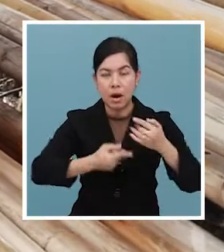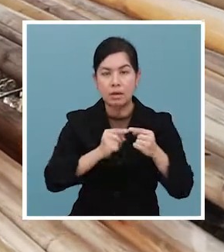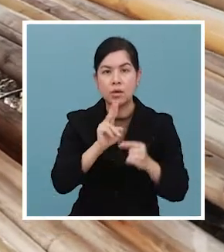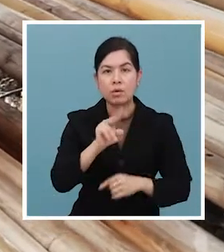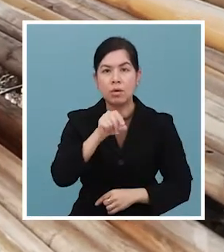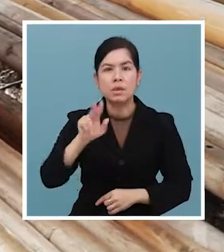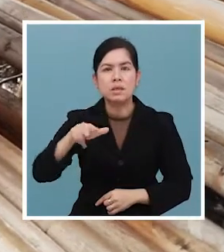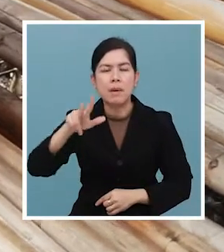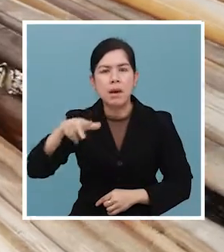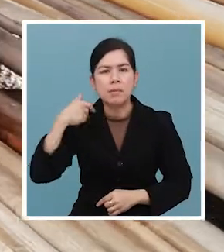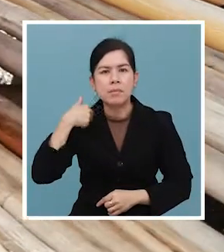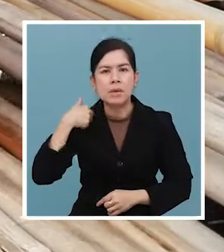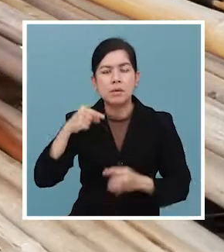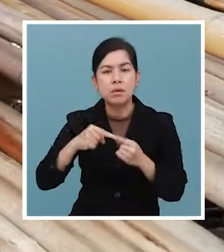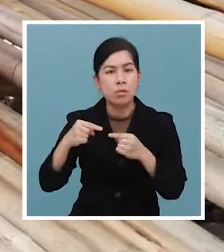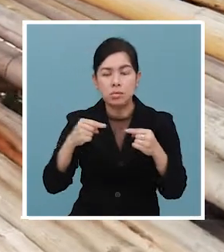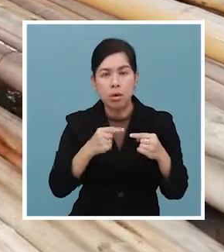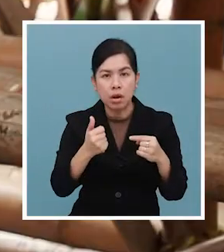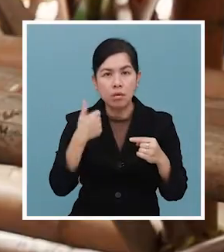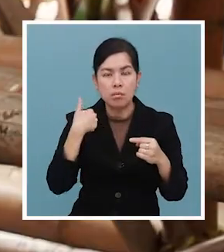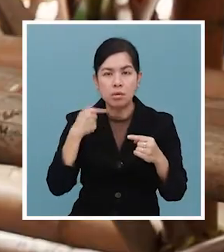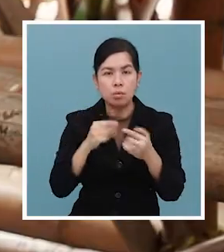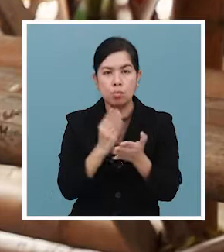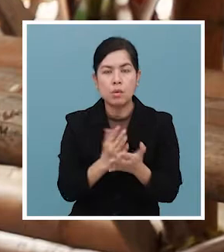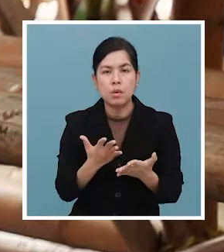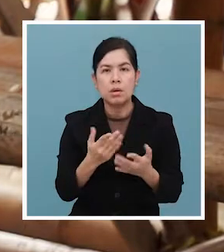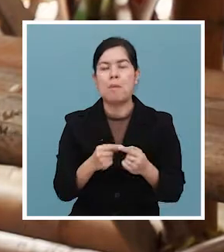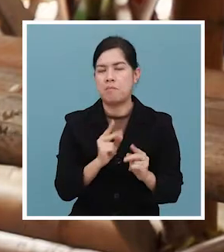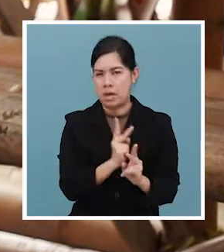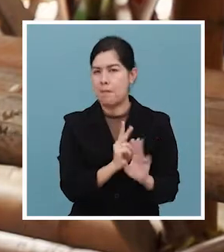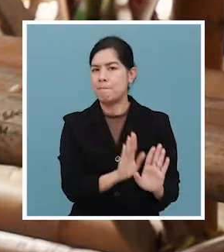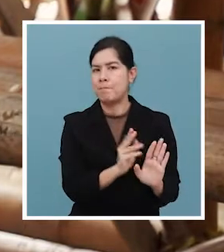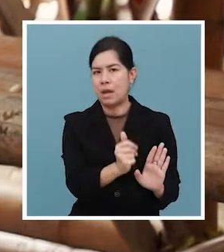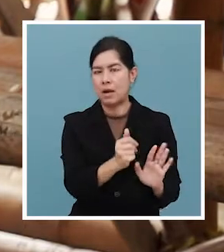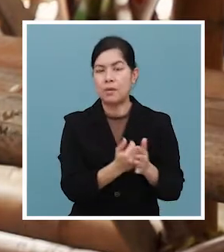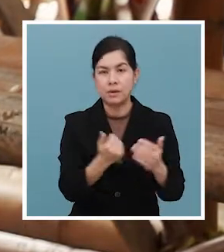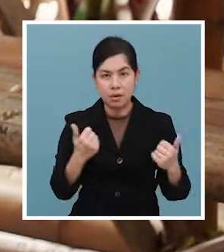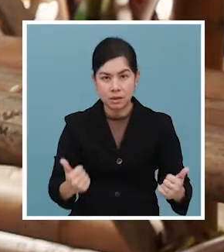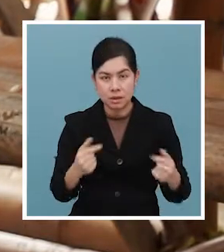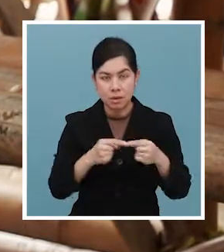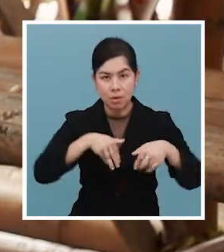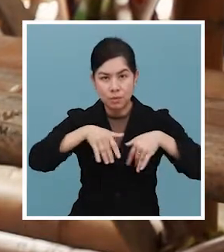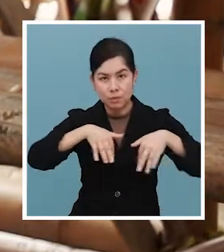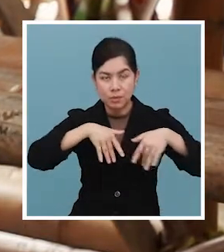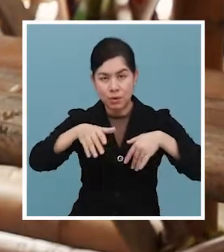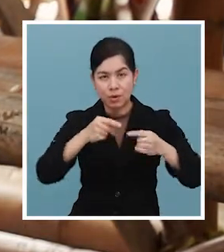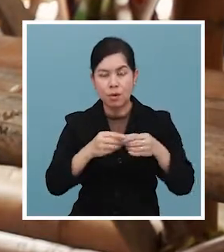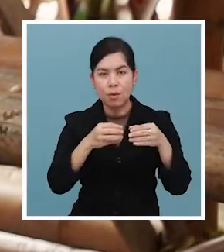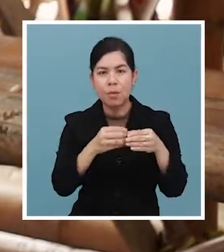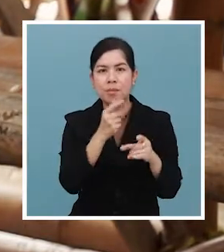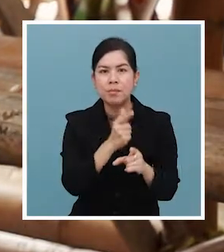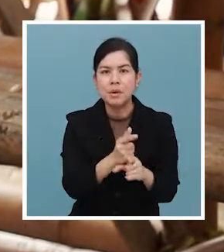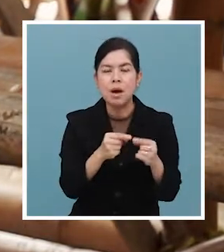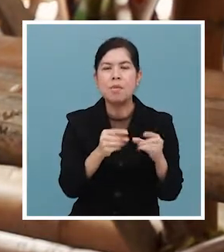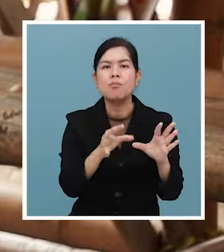2000 3000ตัวไม่ขาดแค่เลยนะครับไม่ค่ะไปค่ะเพราะเราสามารถที่เก็บสต๊อกได้เพราะว่านะวันเนี้ยคนในชุมชน